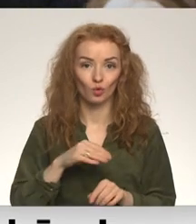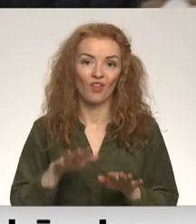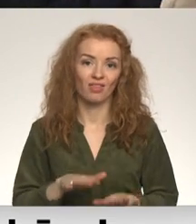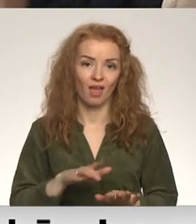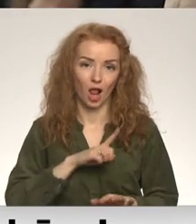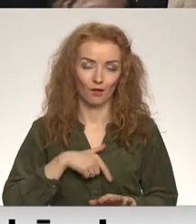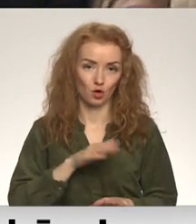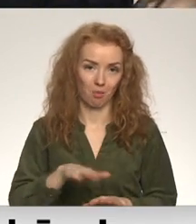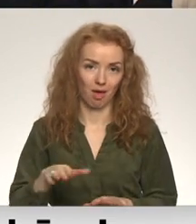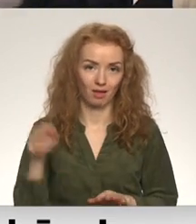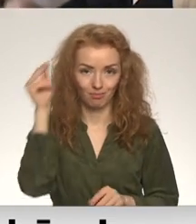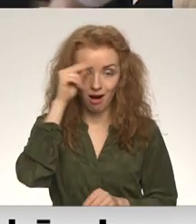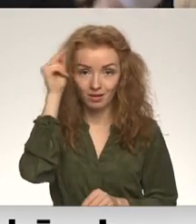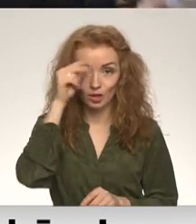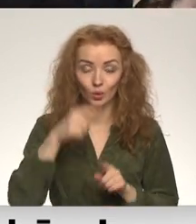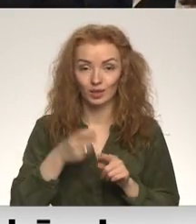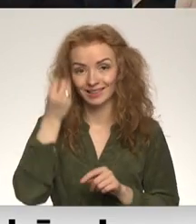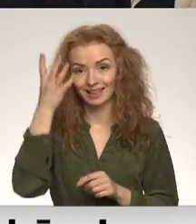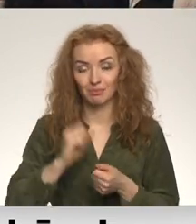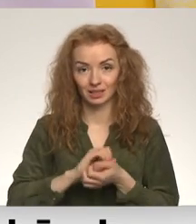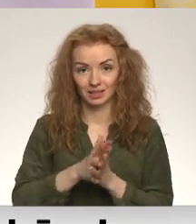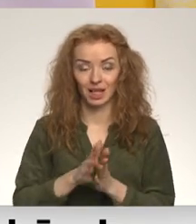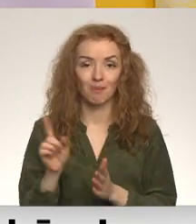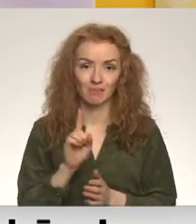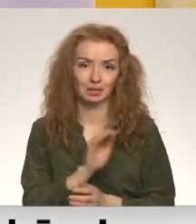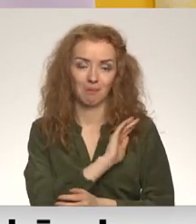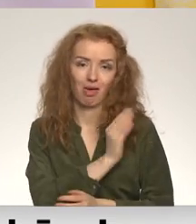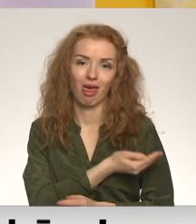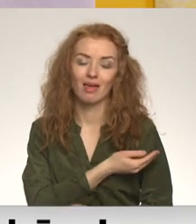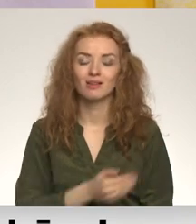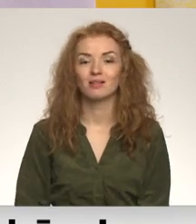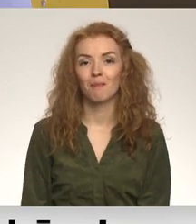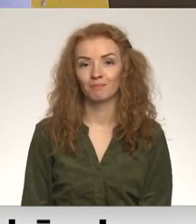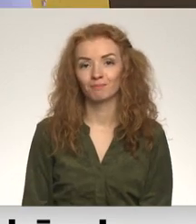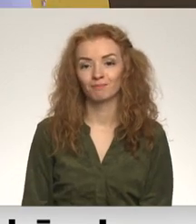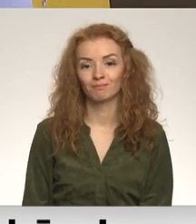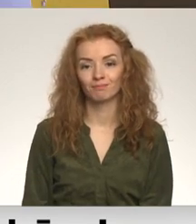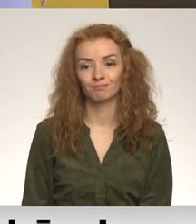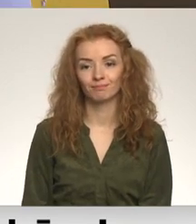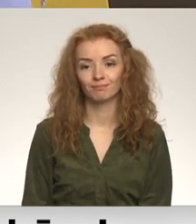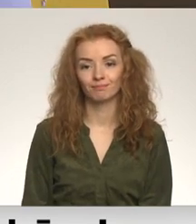apgūst. Un mūsu izglītības sistēma ir to spējīga. Vita Anstrete, Ainis Kupčs, Latvijas televīzija.